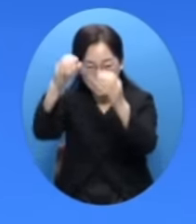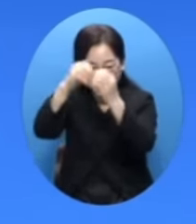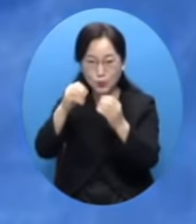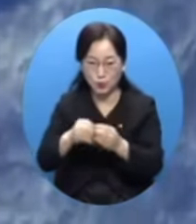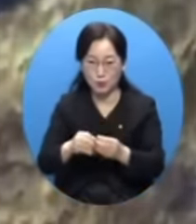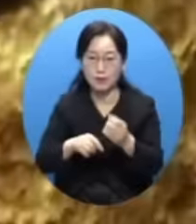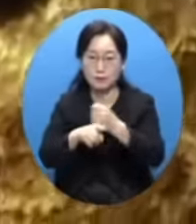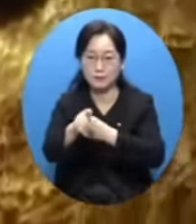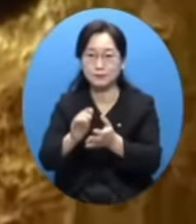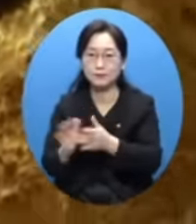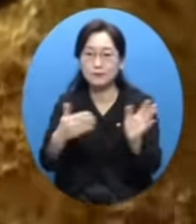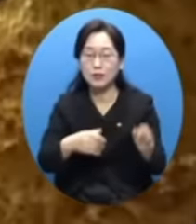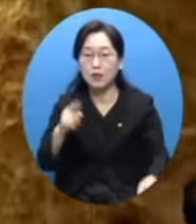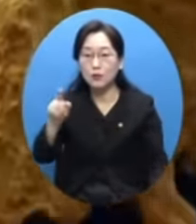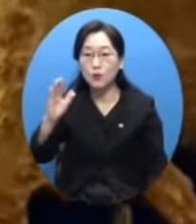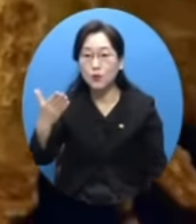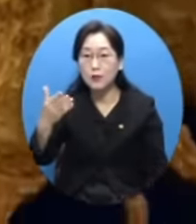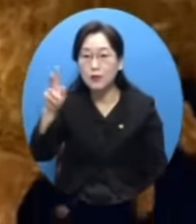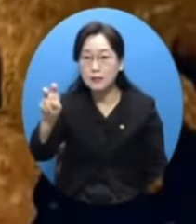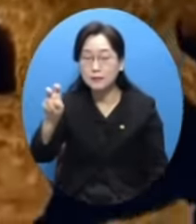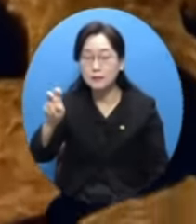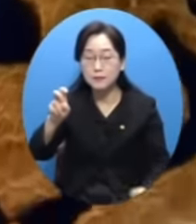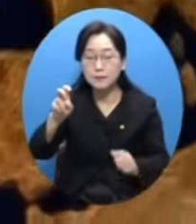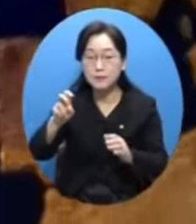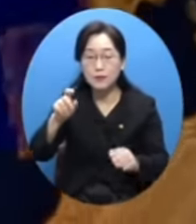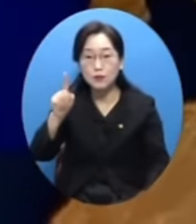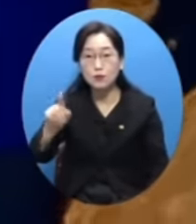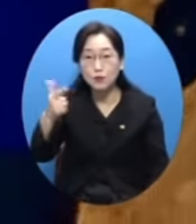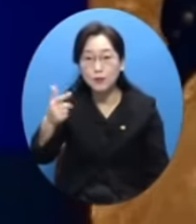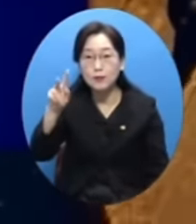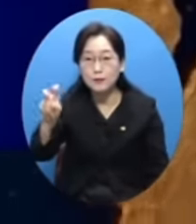1620년 102명의 영국의 청교도